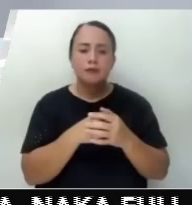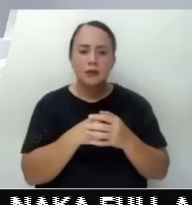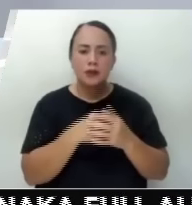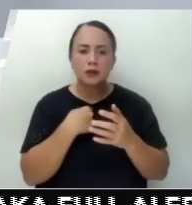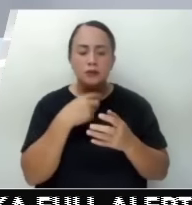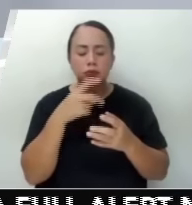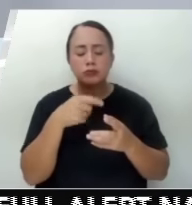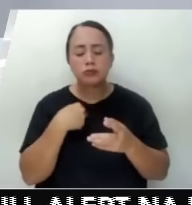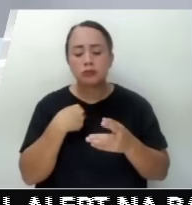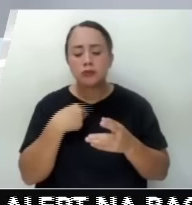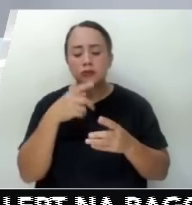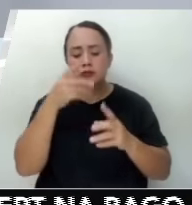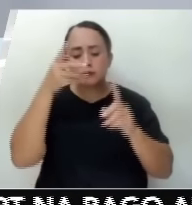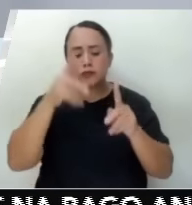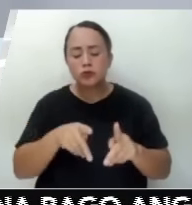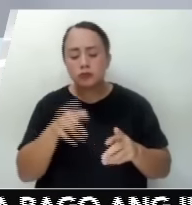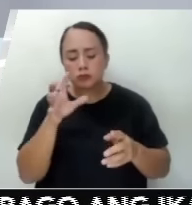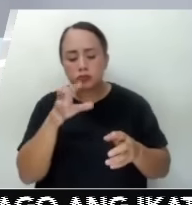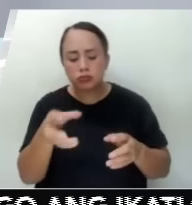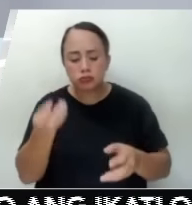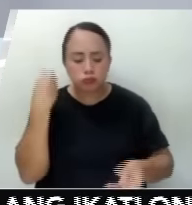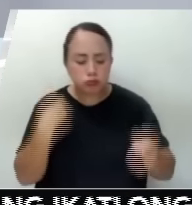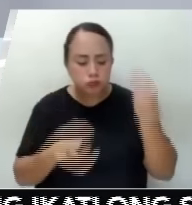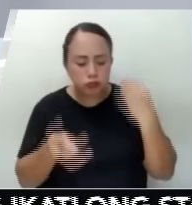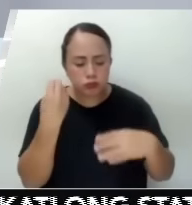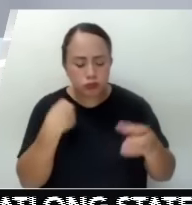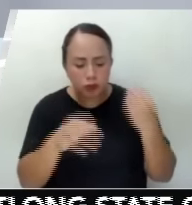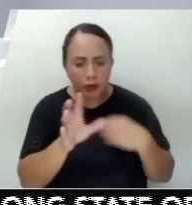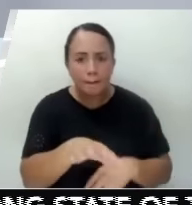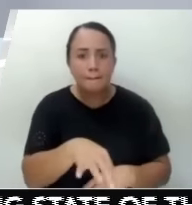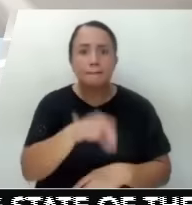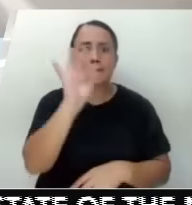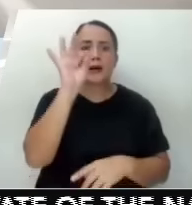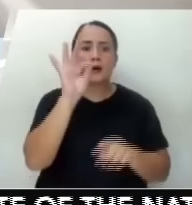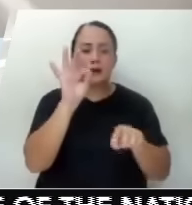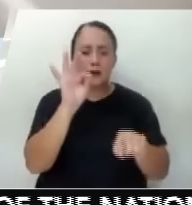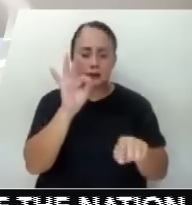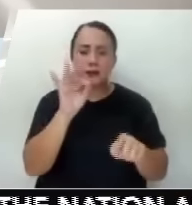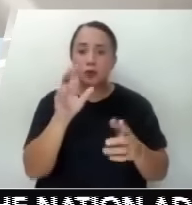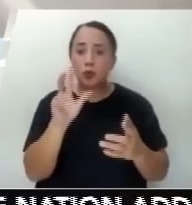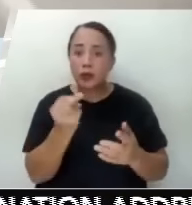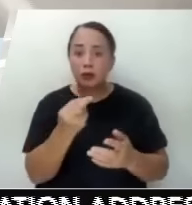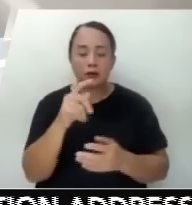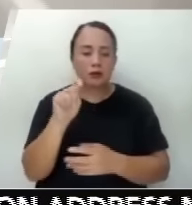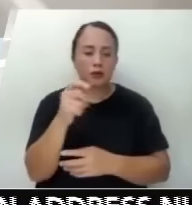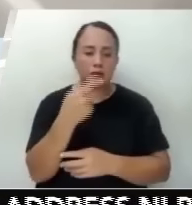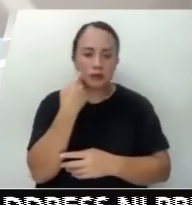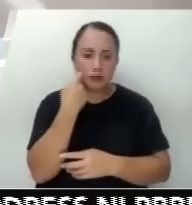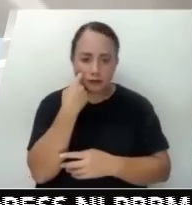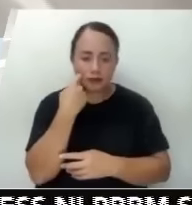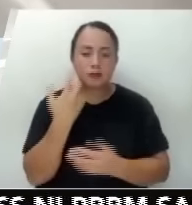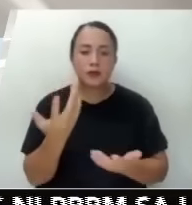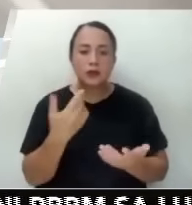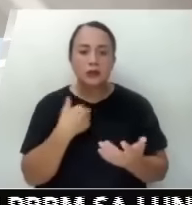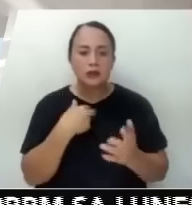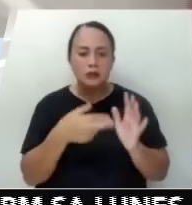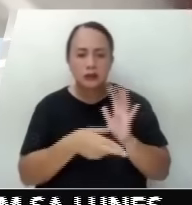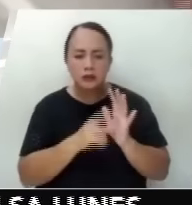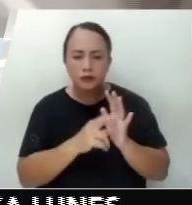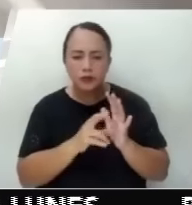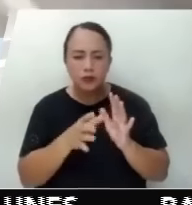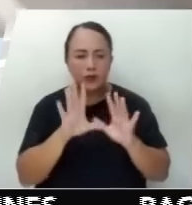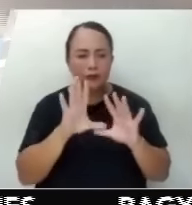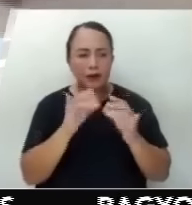labas ng convenience store sa Barangay Punturin, Valenzuela nitong Huwebes. Ayon sa mga pulis, ni-review ng barangay ang mga kuha